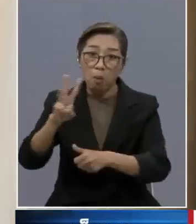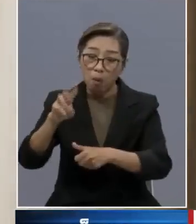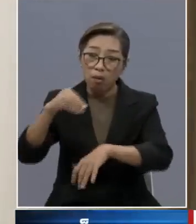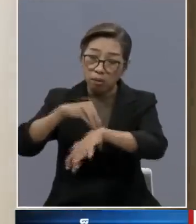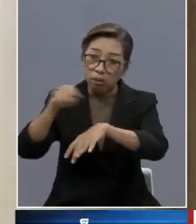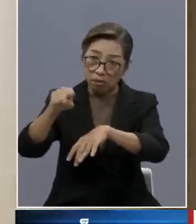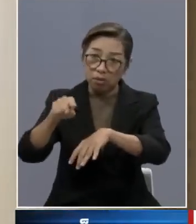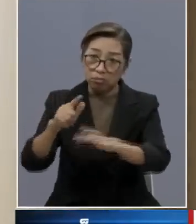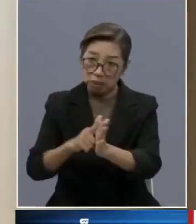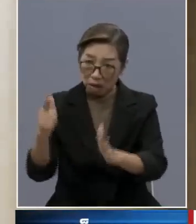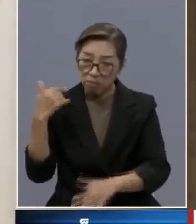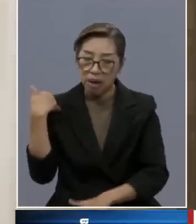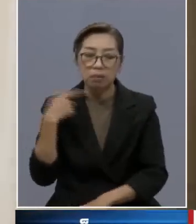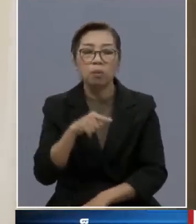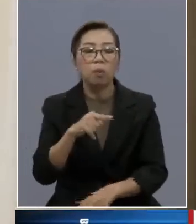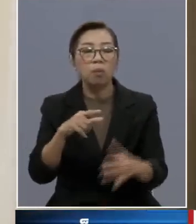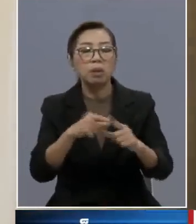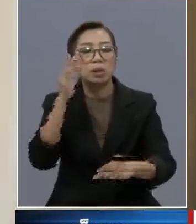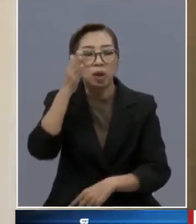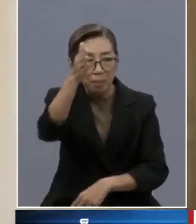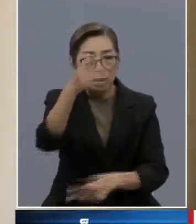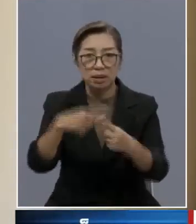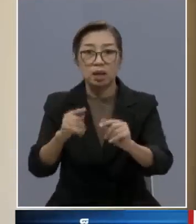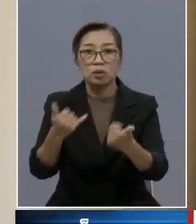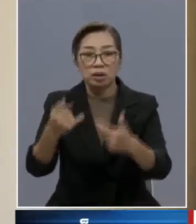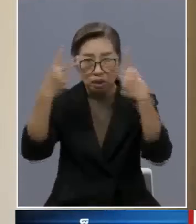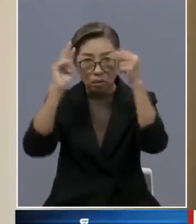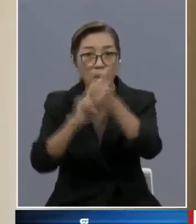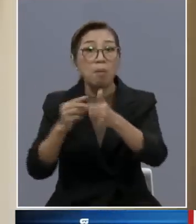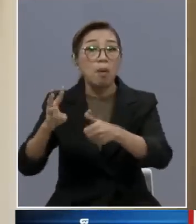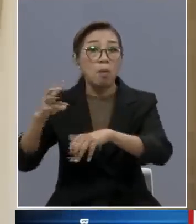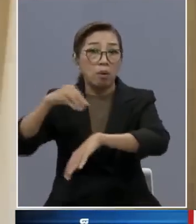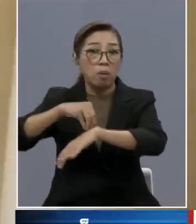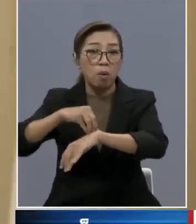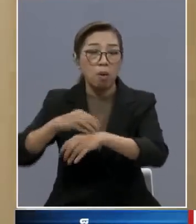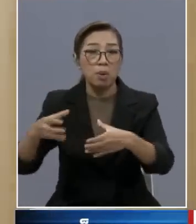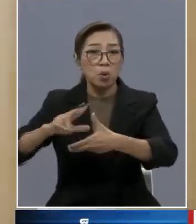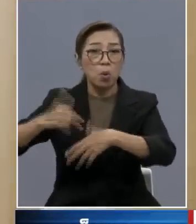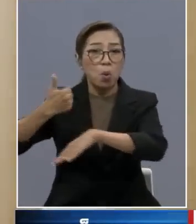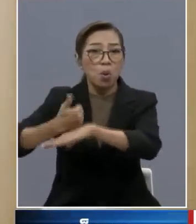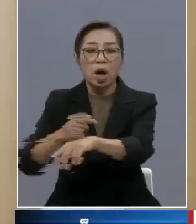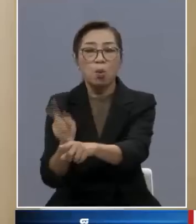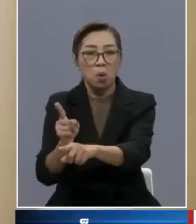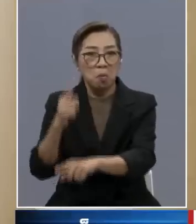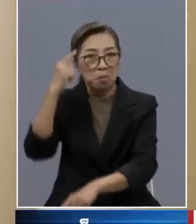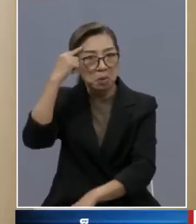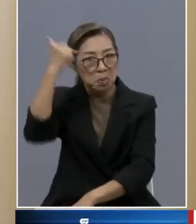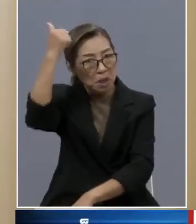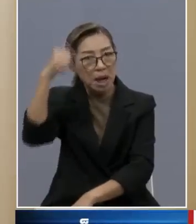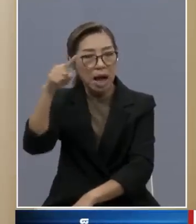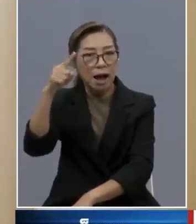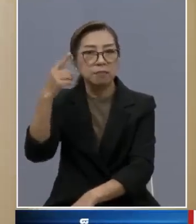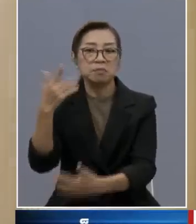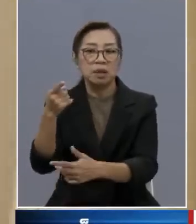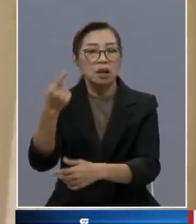ฮะแล้วก็ยังยืนยันว่าพลเอกประวิตรจะเป็นหัวหน้าพรรคต่อไปยังคงมั่นคงและมีความคิดที่เฉียบแหลมเป็นสิ่งที่ท่านคิดถึงค